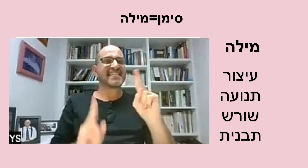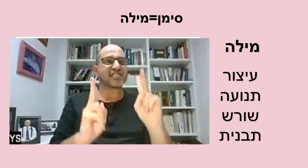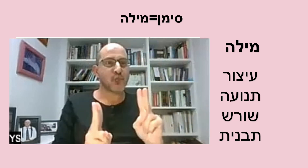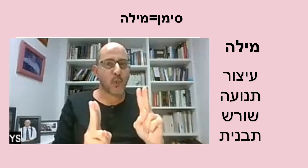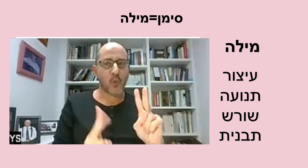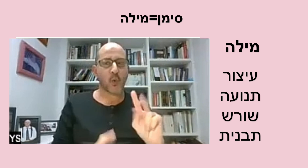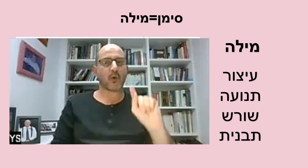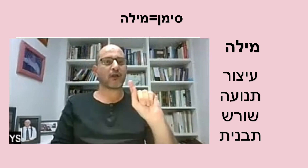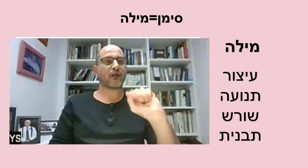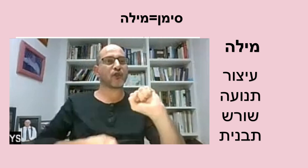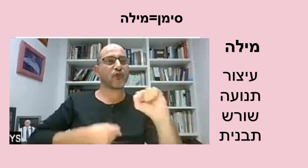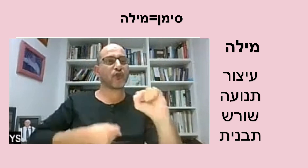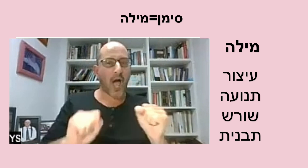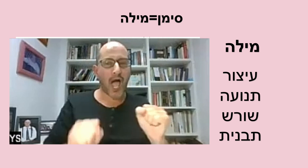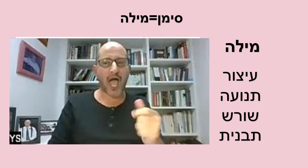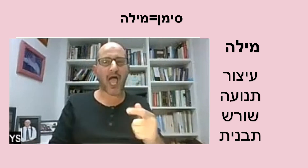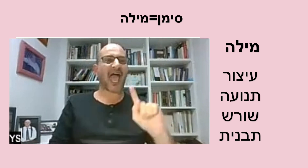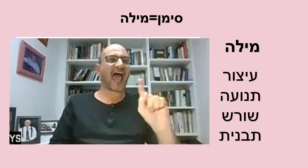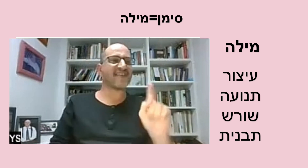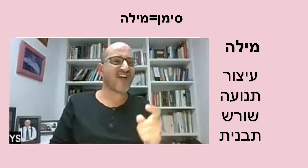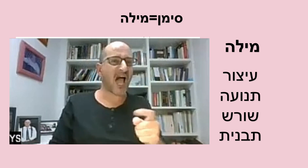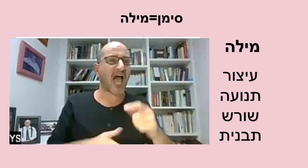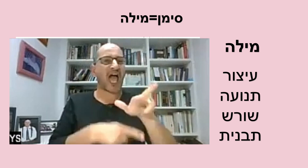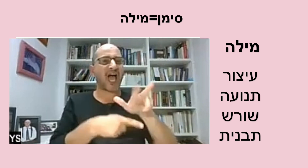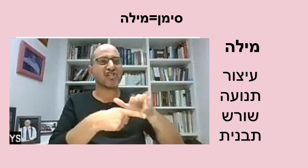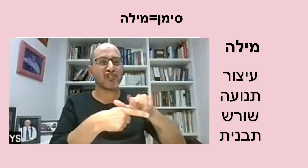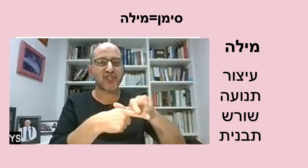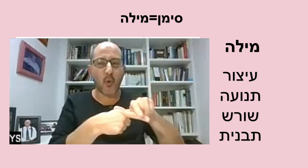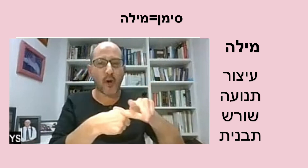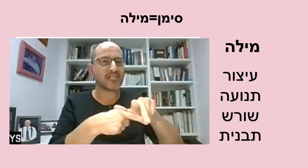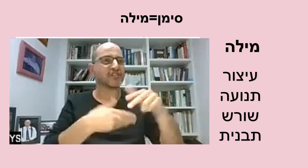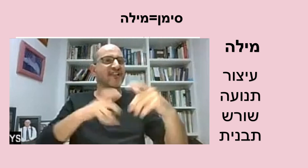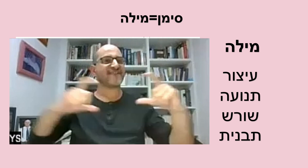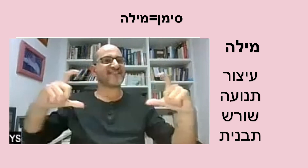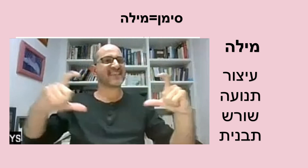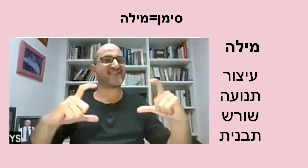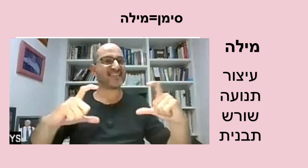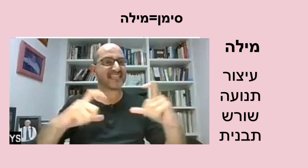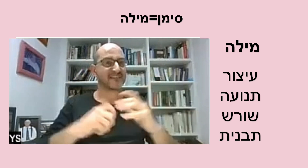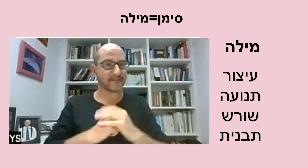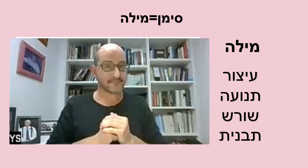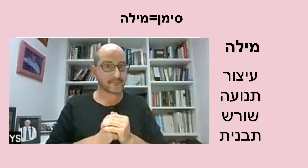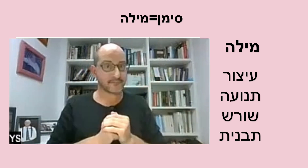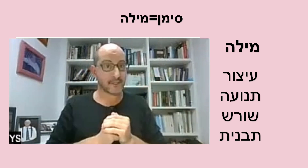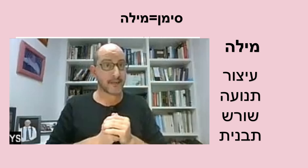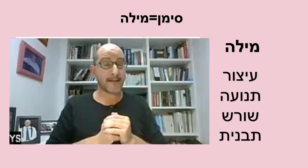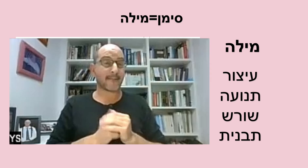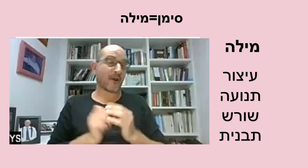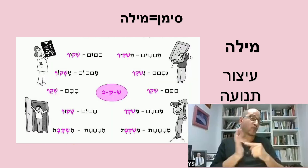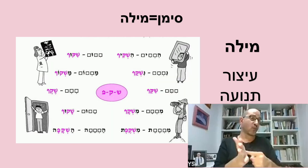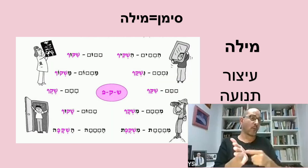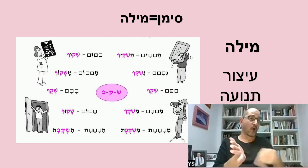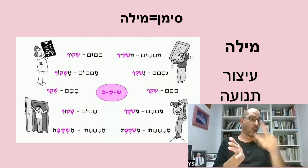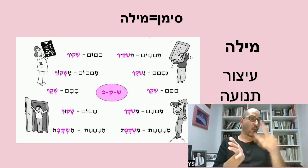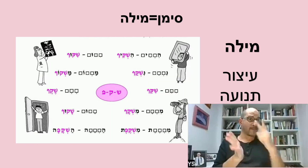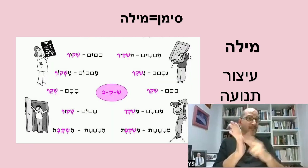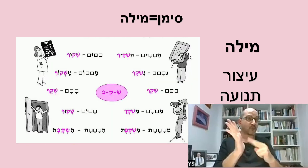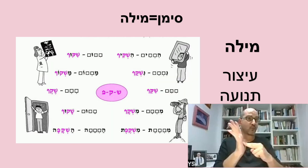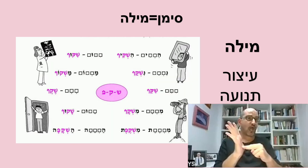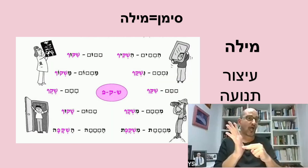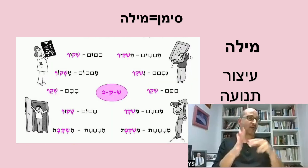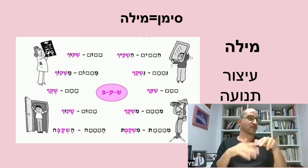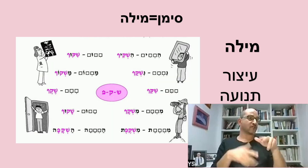המילה יש ייצור, יש את התנועה, יש עברה, יש שורש, יש תבניות.